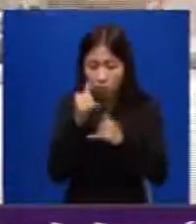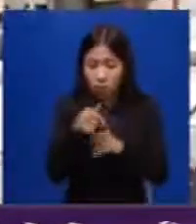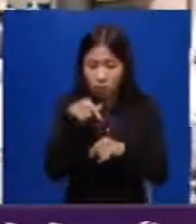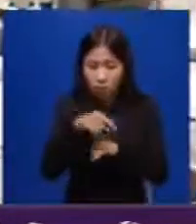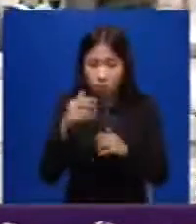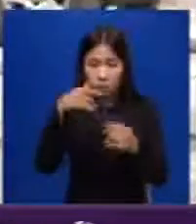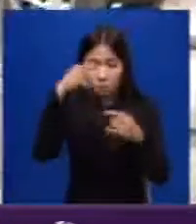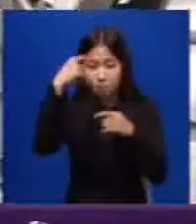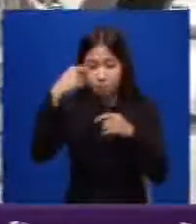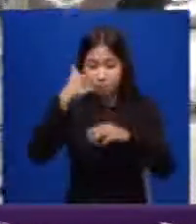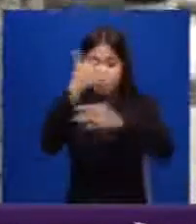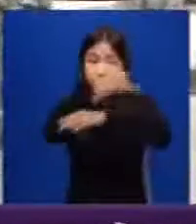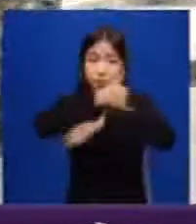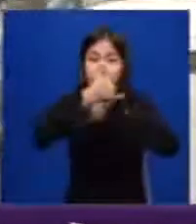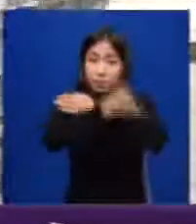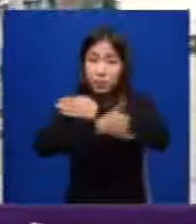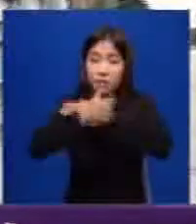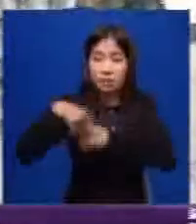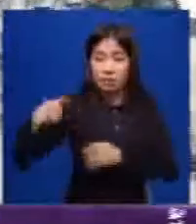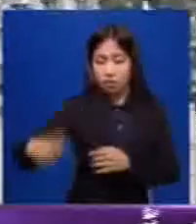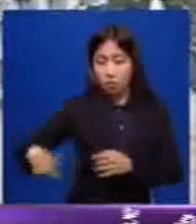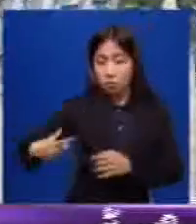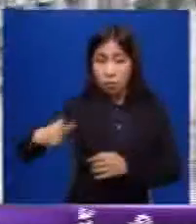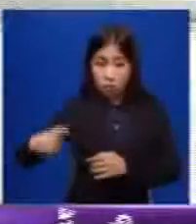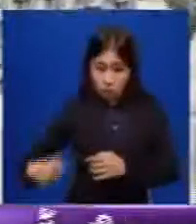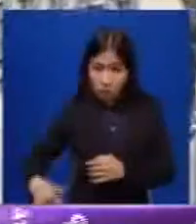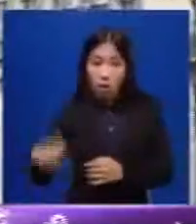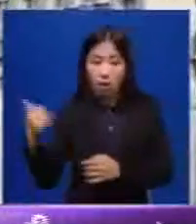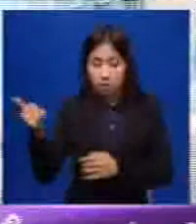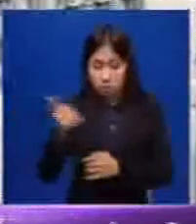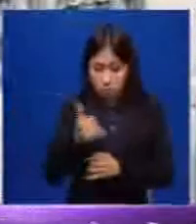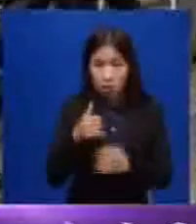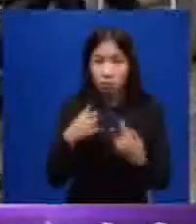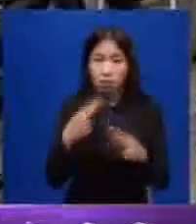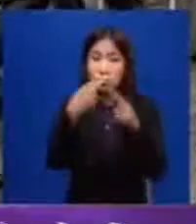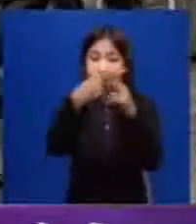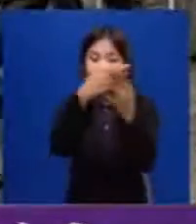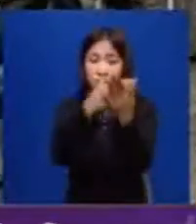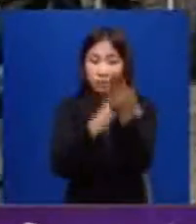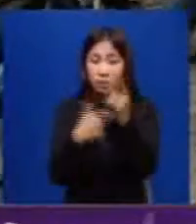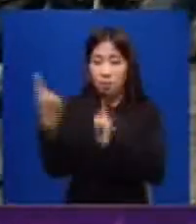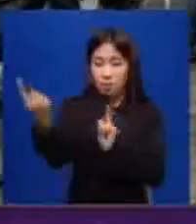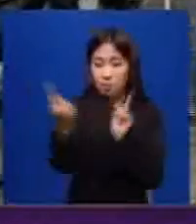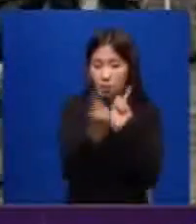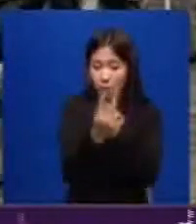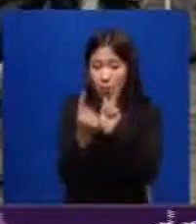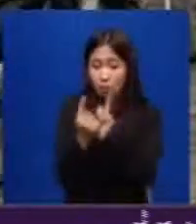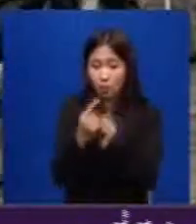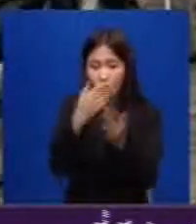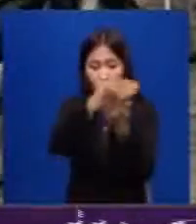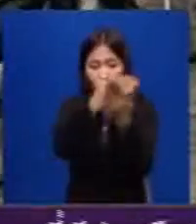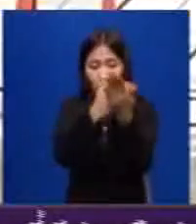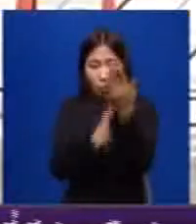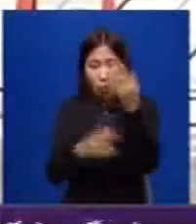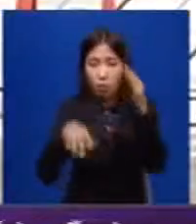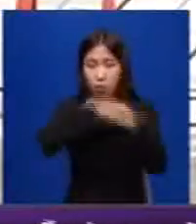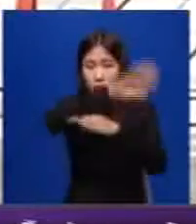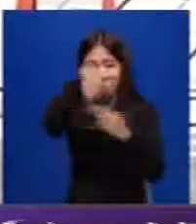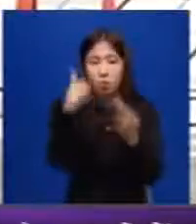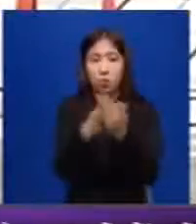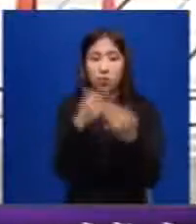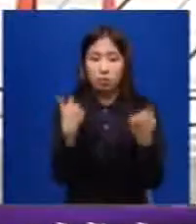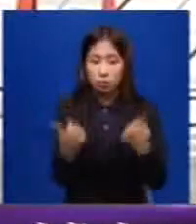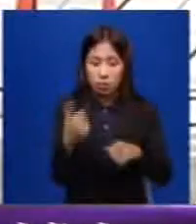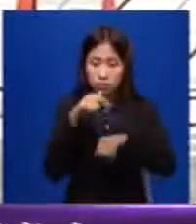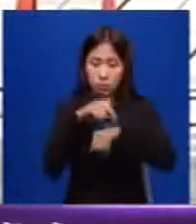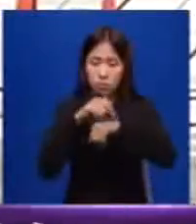เป่ประเทศกัมพูชาสำหรับผู้ที่มีรายชื่อถูกเรียกตามคำสั่งฉบับต่างๆทั้งหมดนะจะต้องมารายงานตัวในเวล